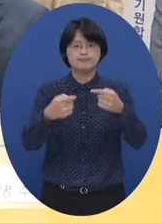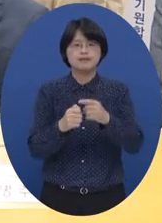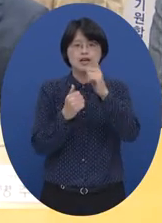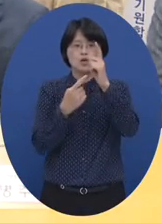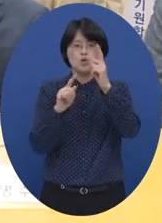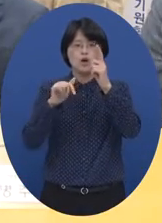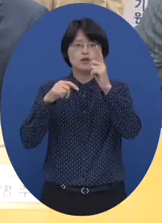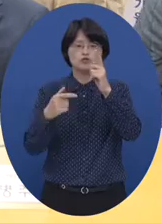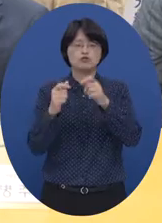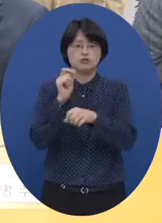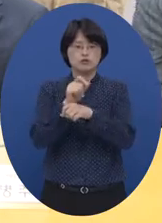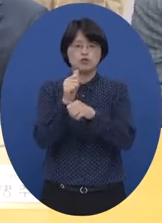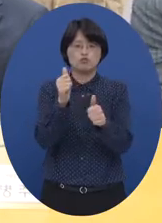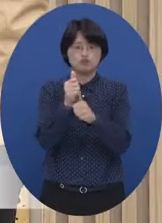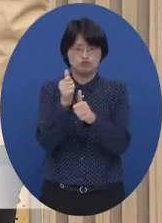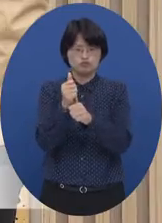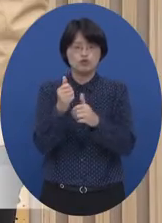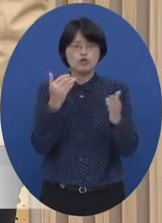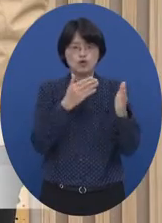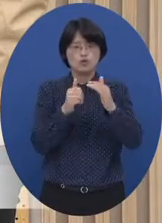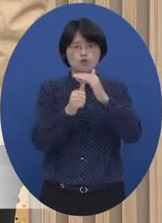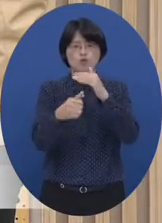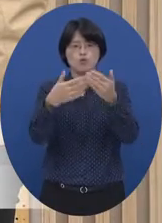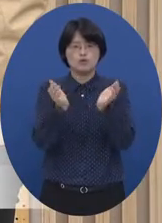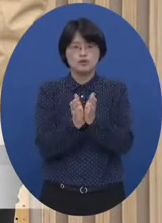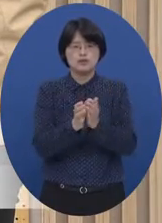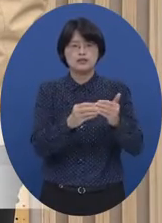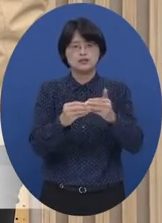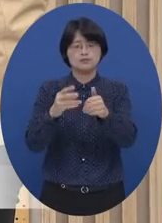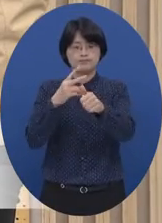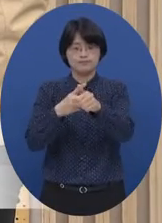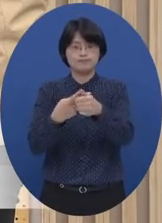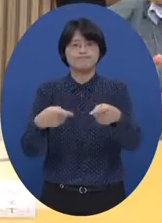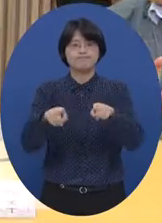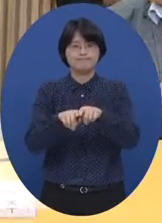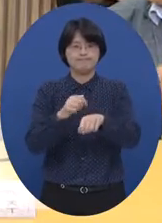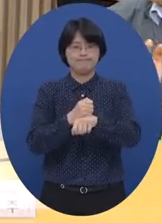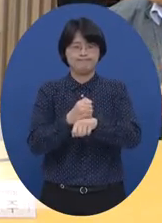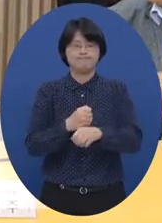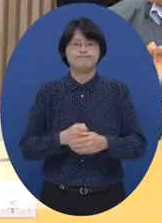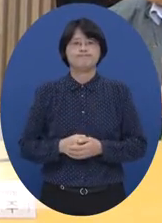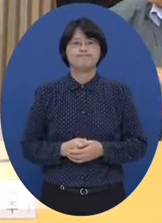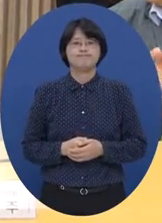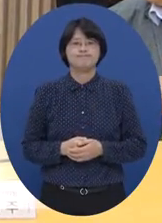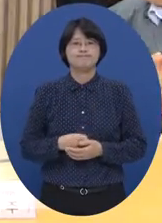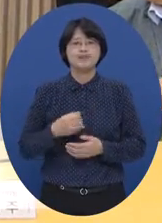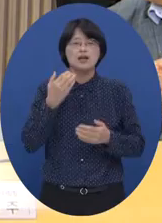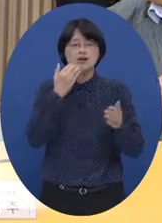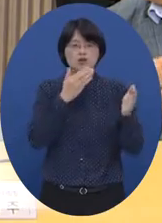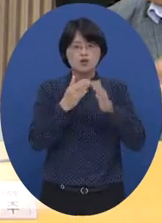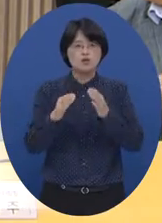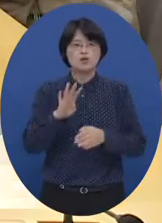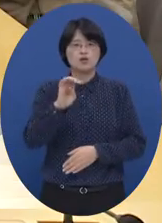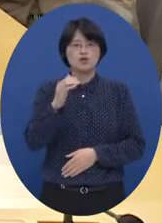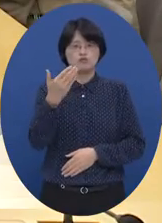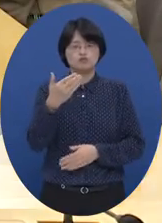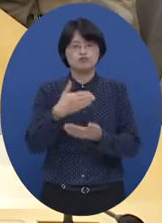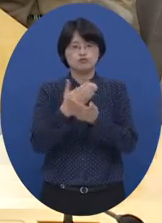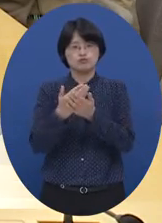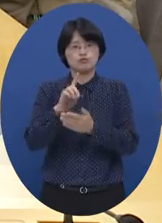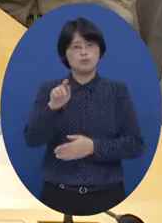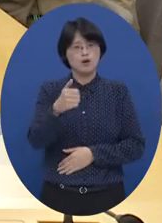추천 시계는 이화수 경기도 행정 2부 지사와 준비도 선수단 지도 교사 등이 함께 했습니다 경기도는